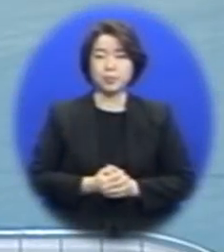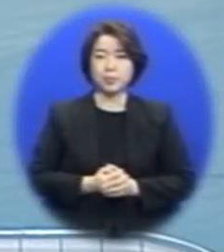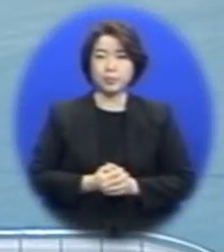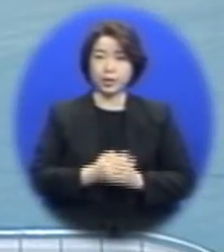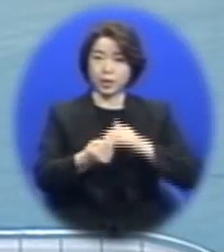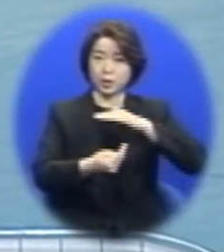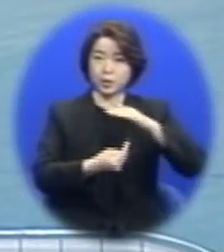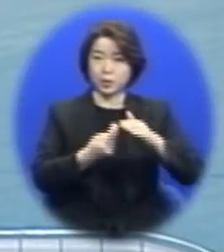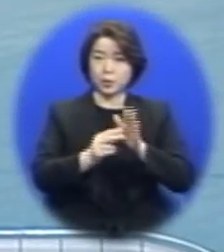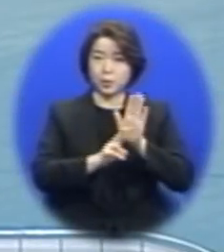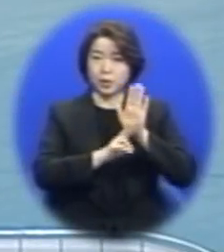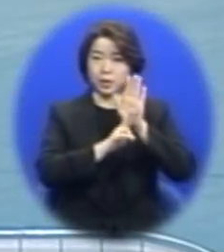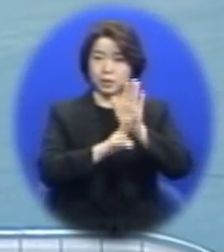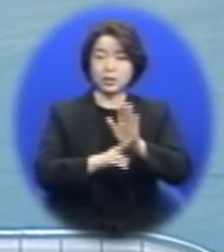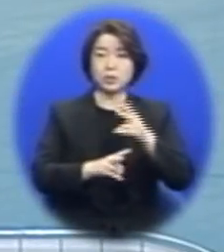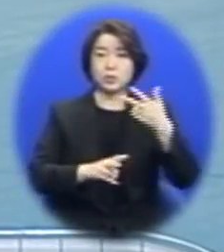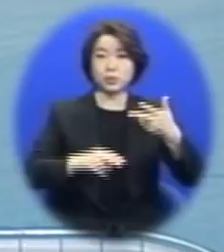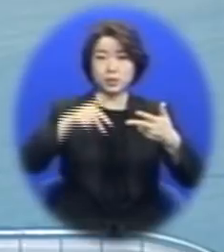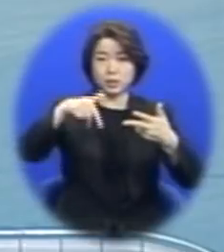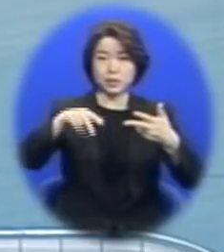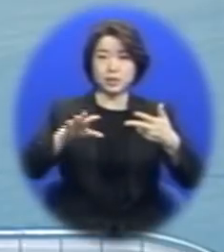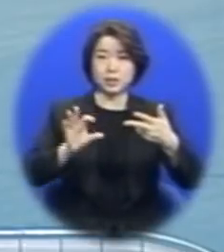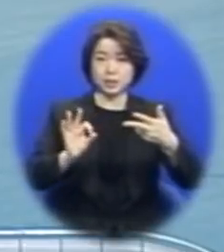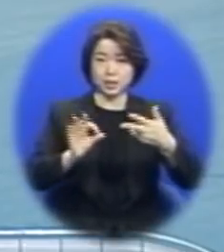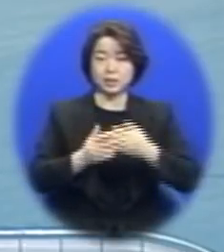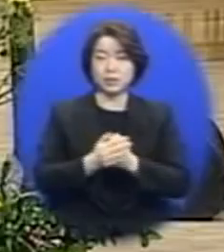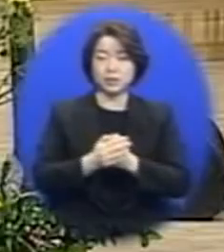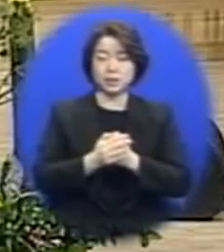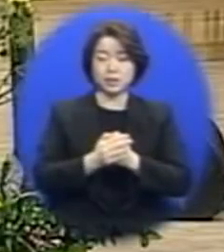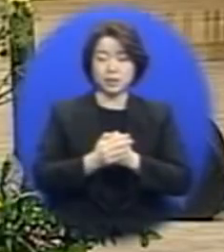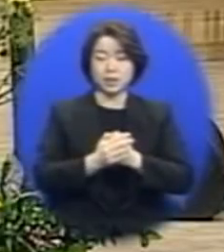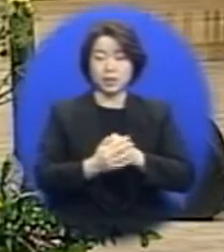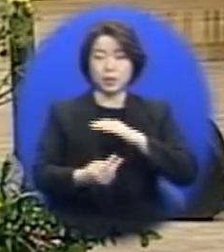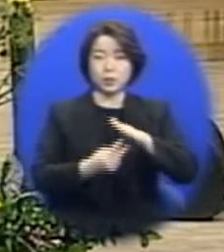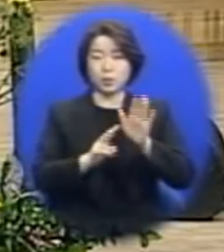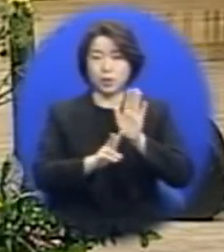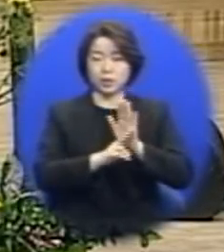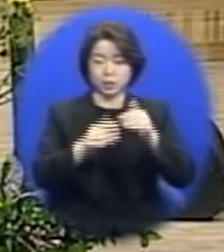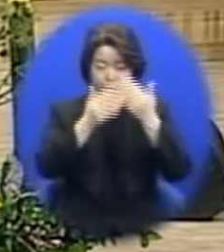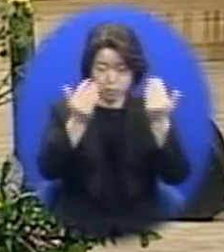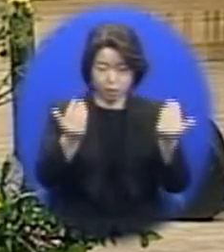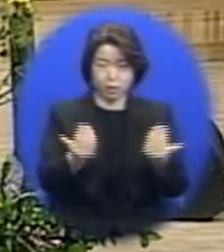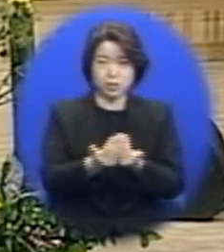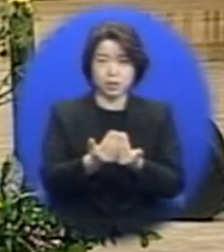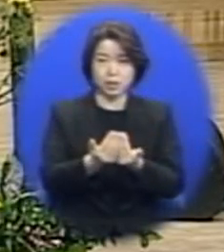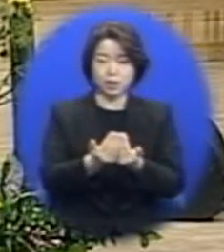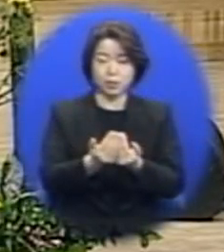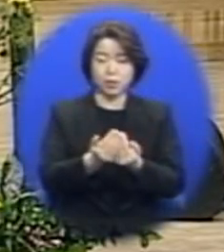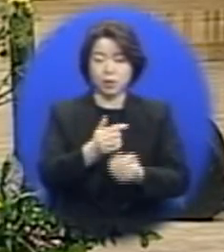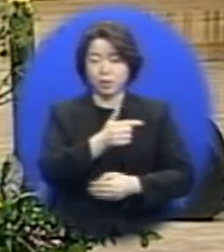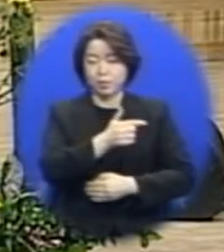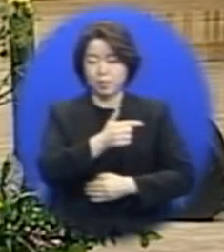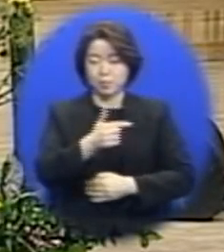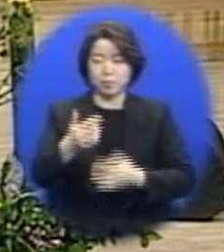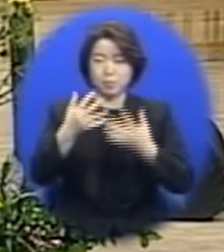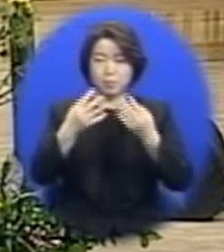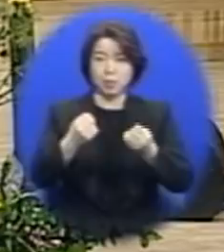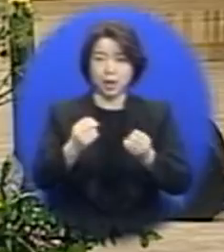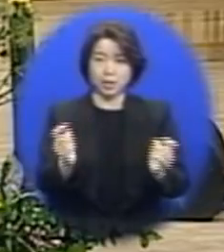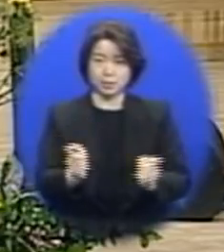요한계시록 7장은 이 요한계시록 전체에서 상당히 논란이 많이 되는 부분 중에